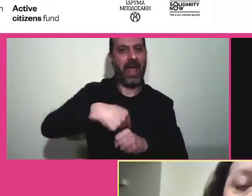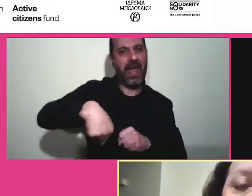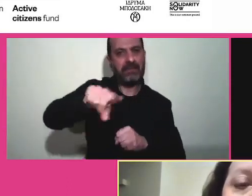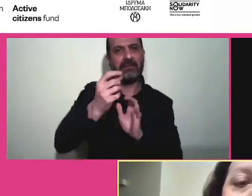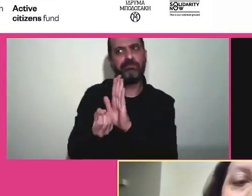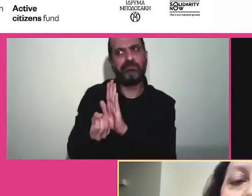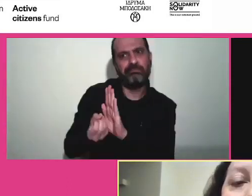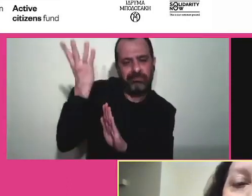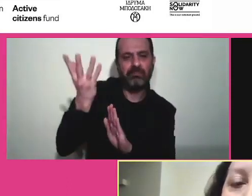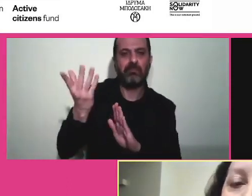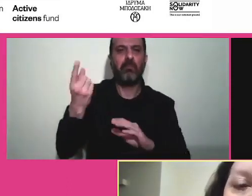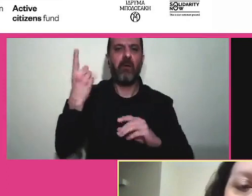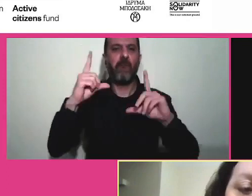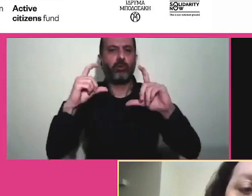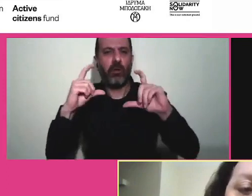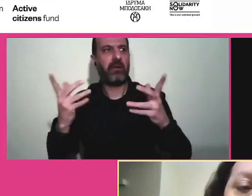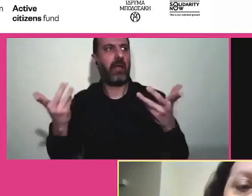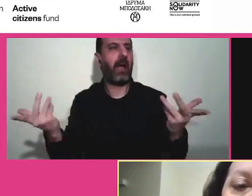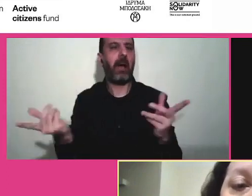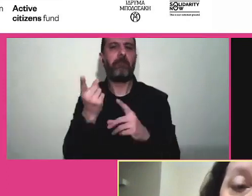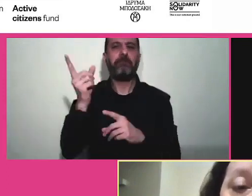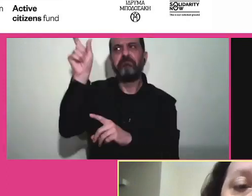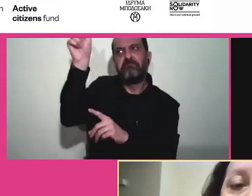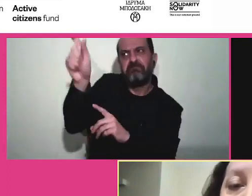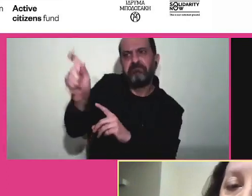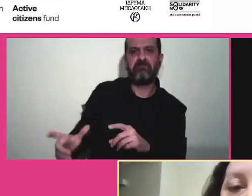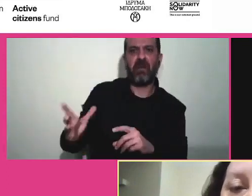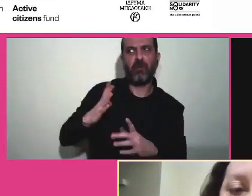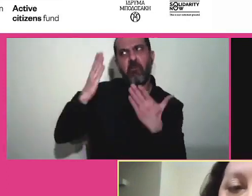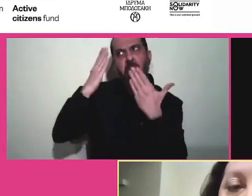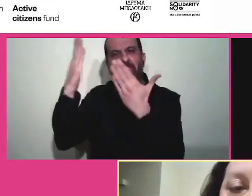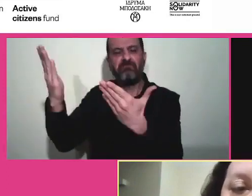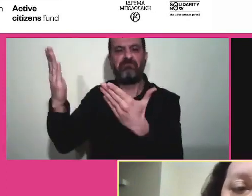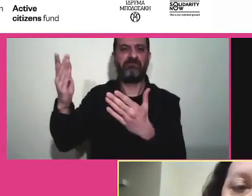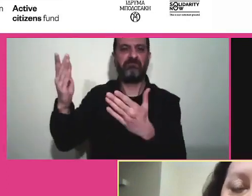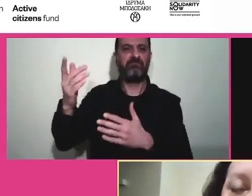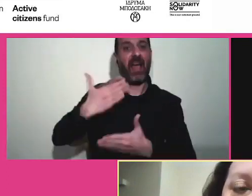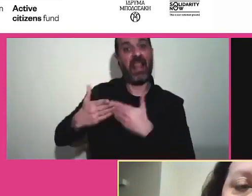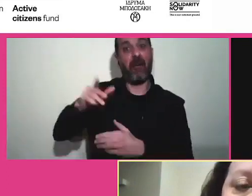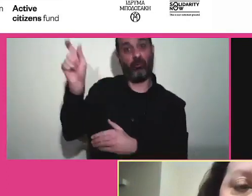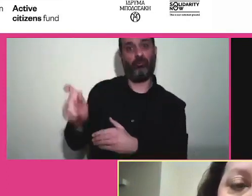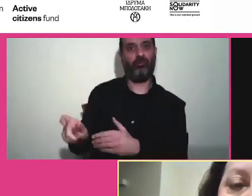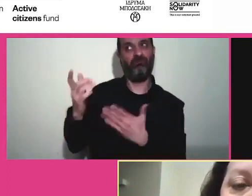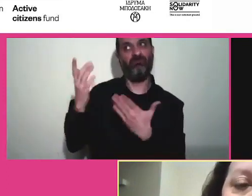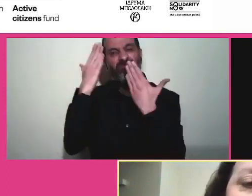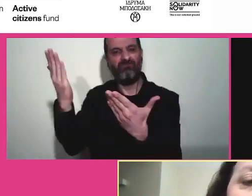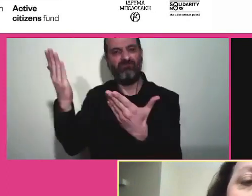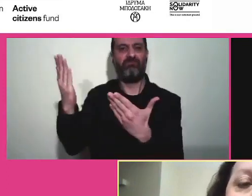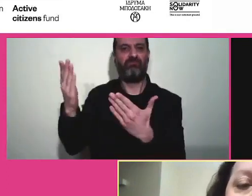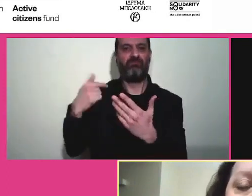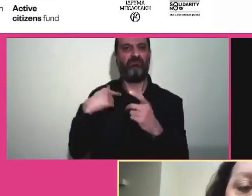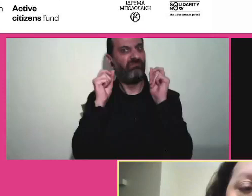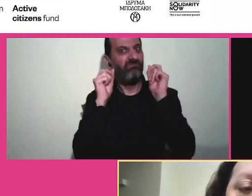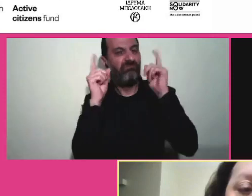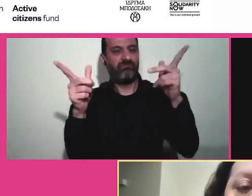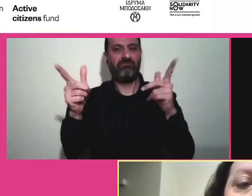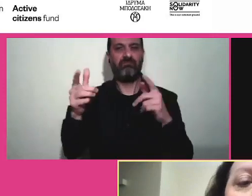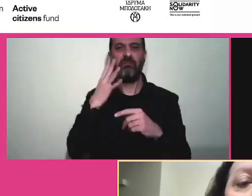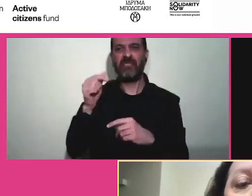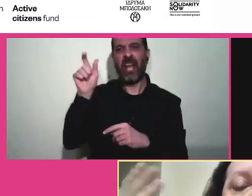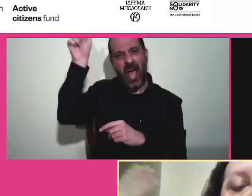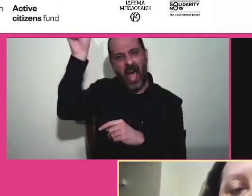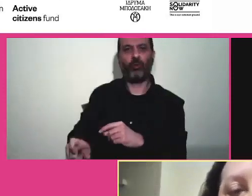έχει σχέση είτε με κάποιον άνθρωπο με αναπηρία τον οποίο θαυμάζετε και τον έχετε εσείς οι ίδιοι σαν role